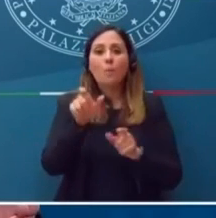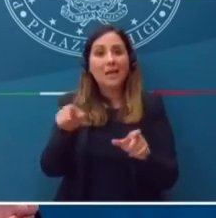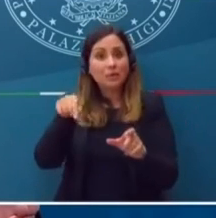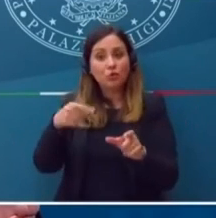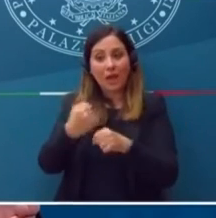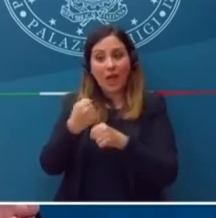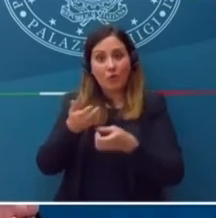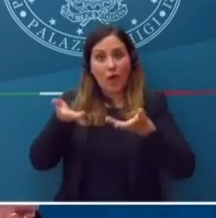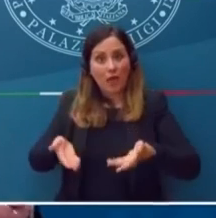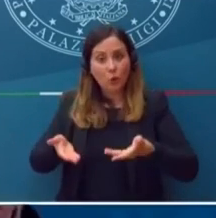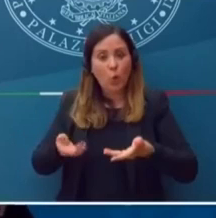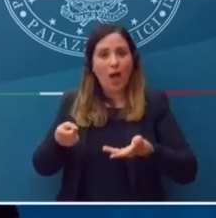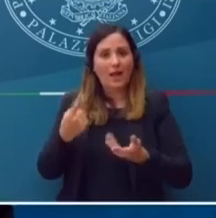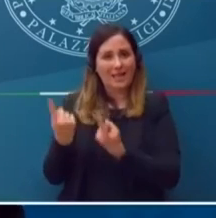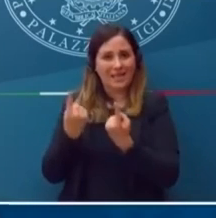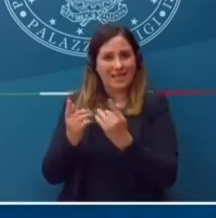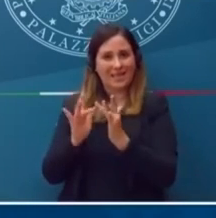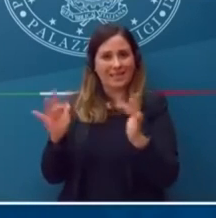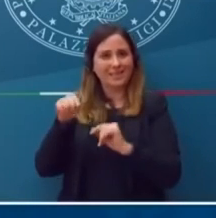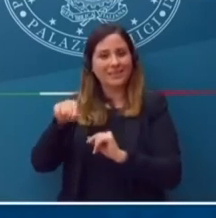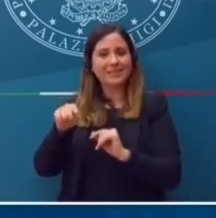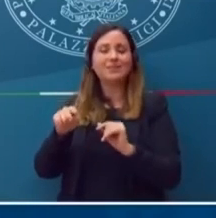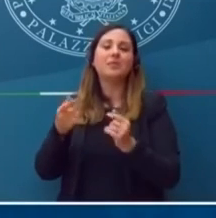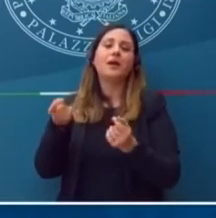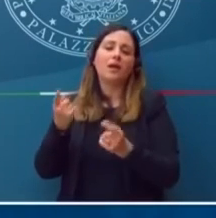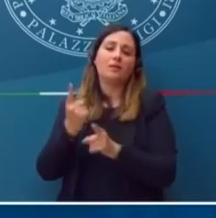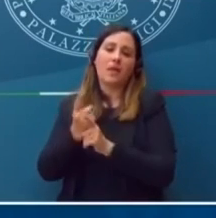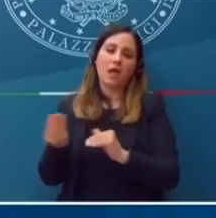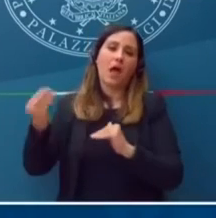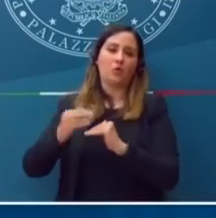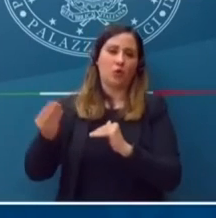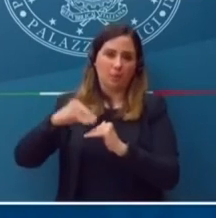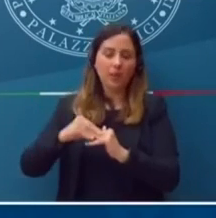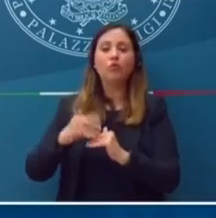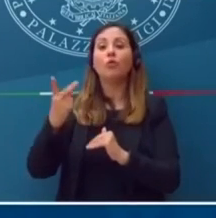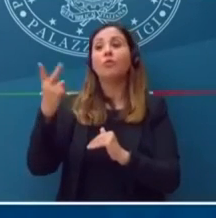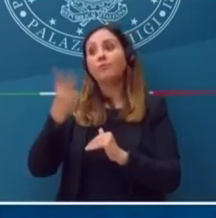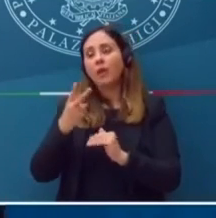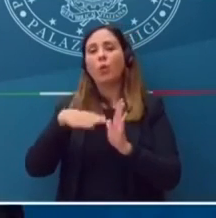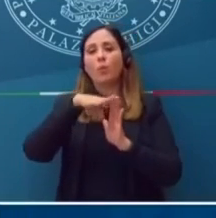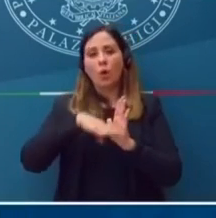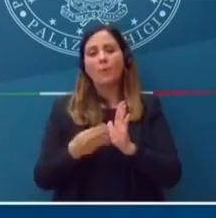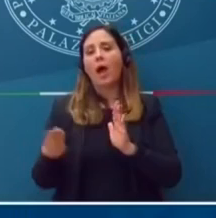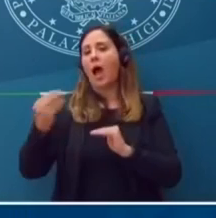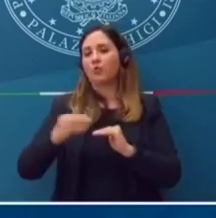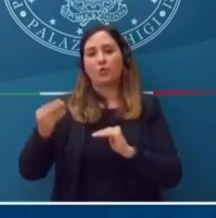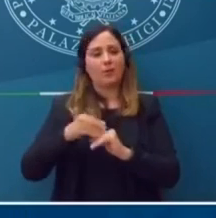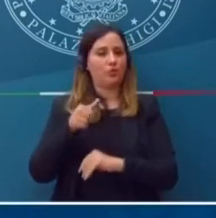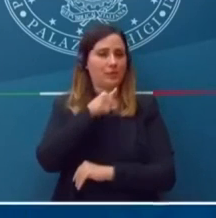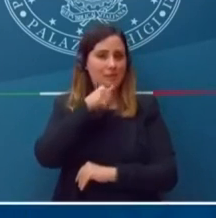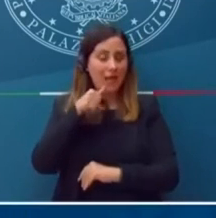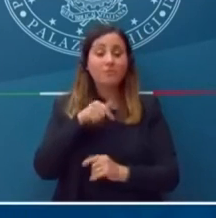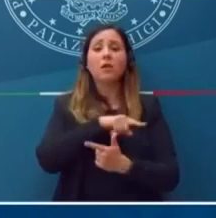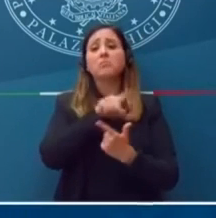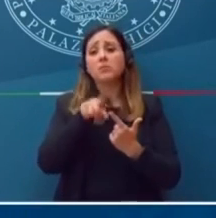oggi lavorano. Quindi è previsto un forte programma di aggiornamento prima di tutto e poi di assunzioni mirate dove occorre per